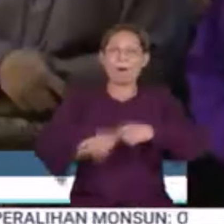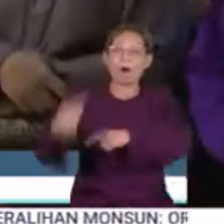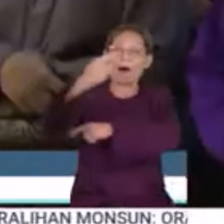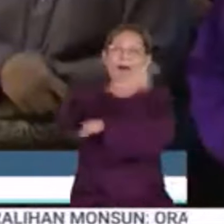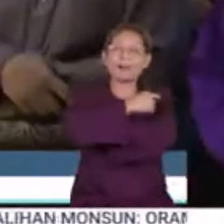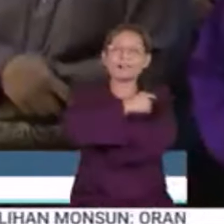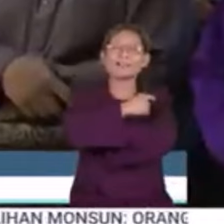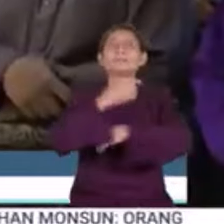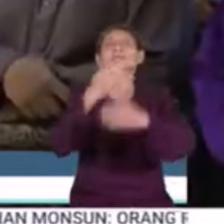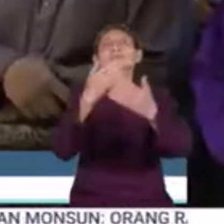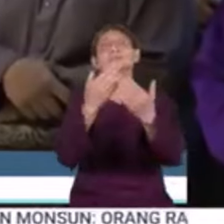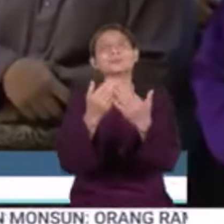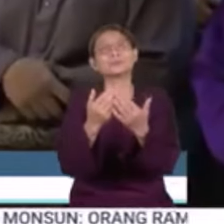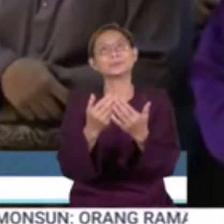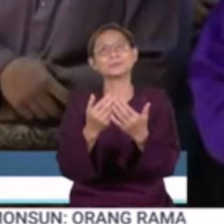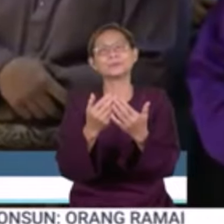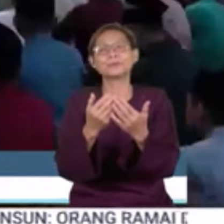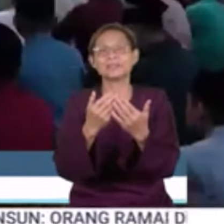hari